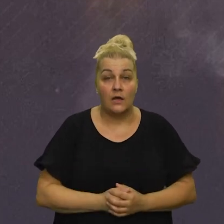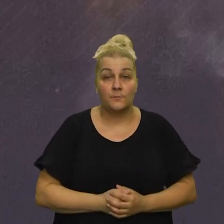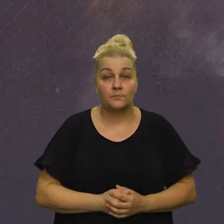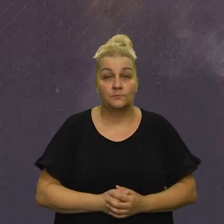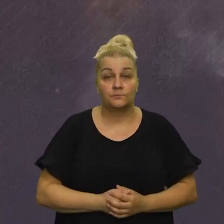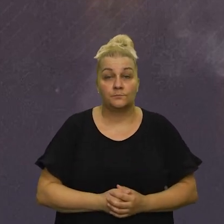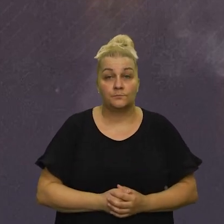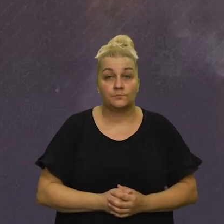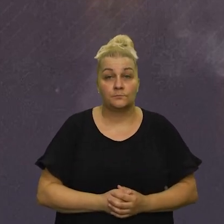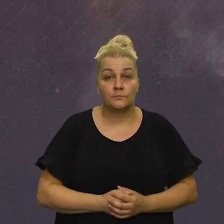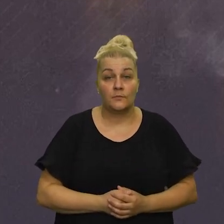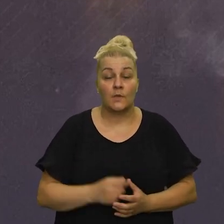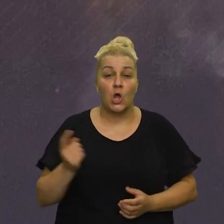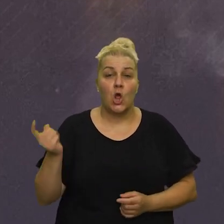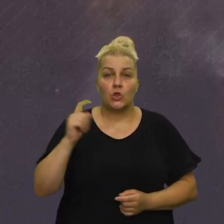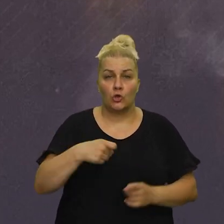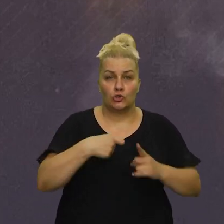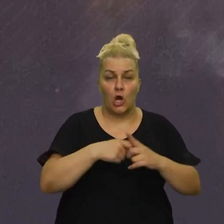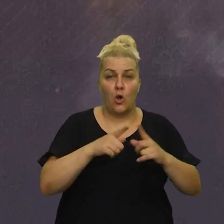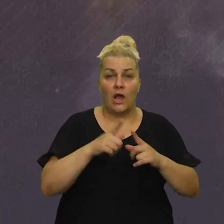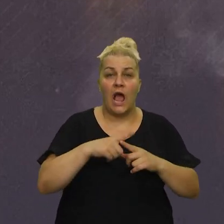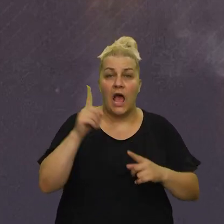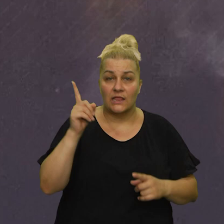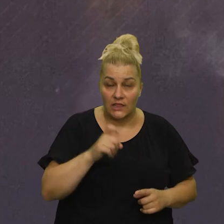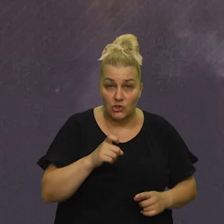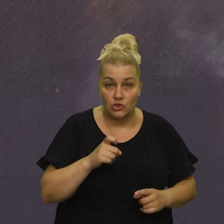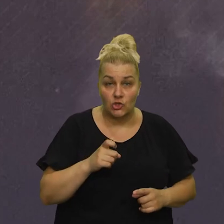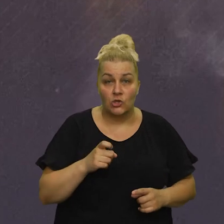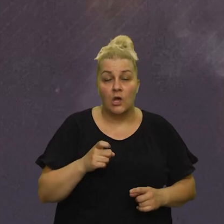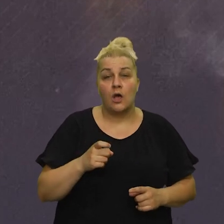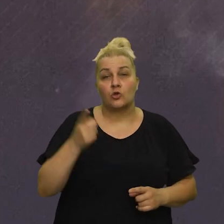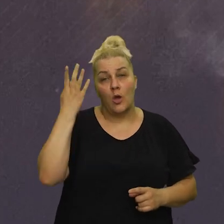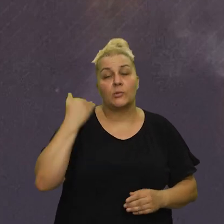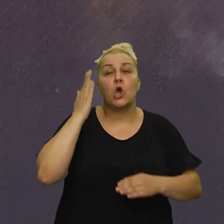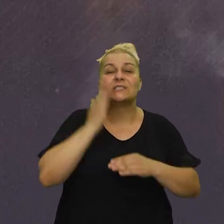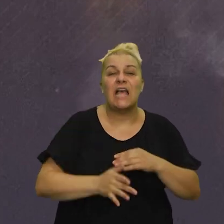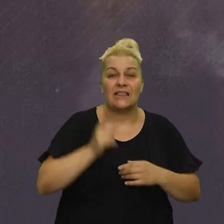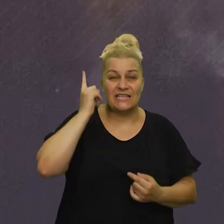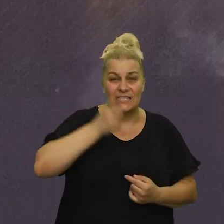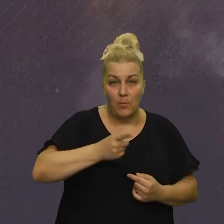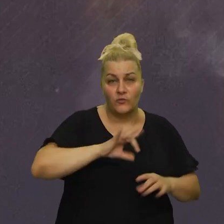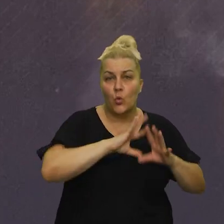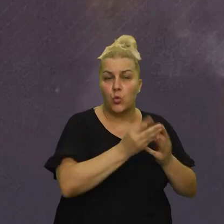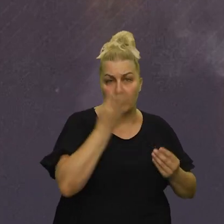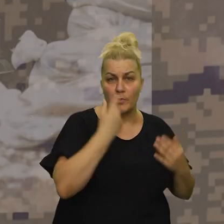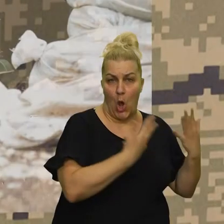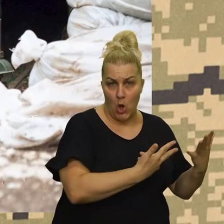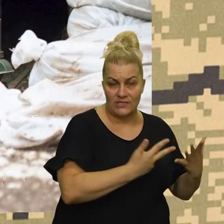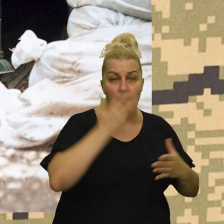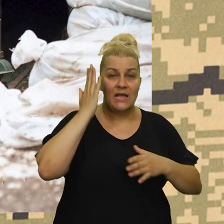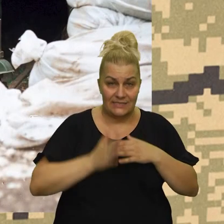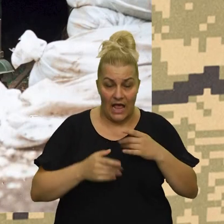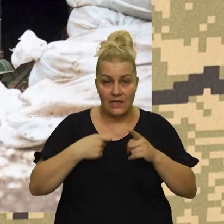dolaskom Katića, tog zadnjeg zapovjednika, od njih moguće 8, bilo ih 8 zapovjednika u brigadi,